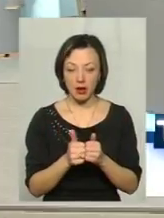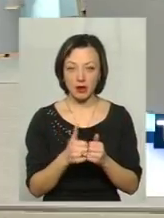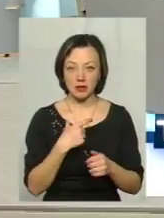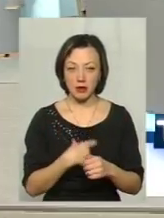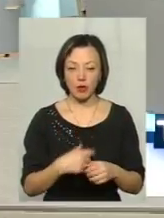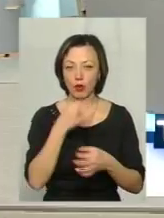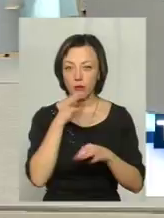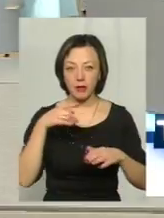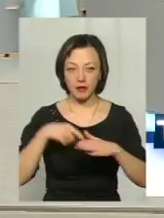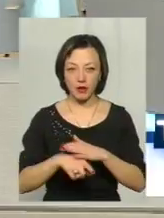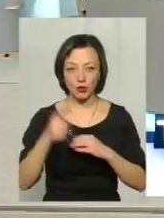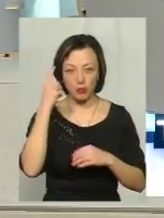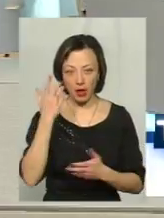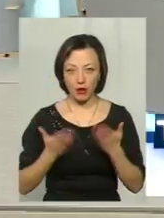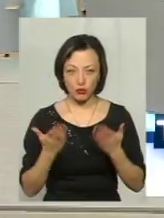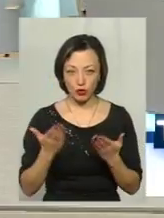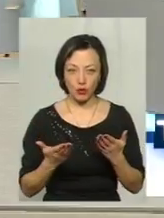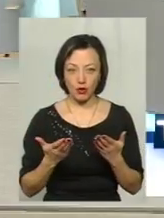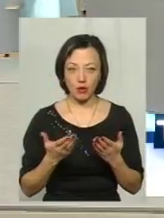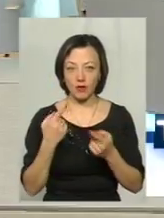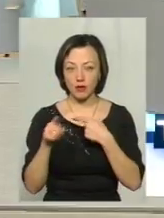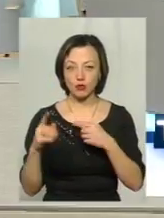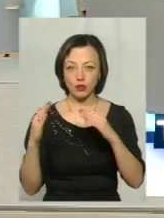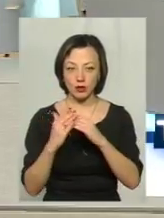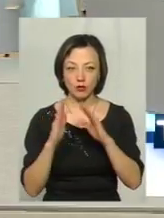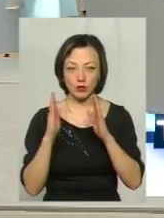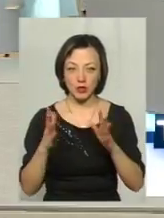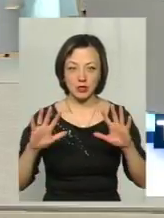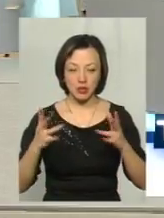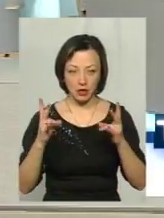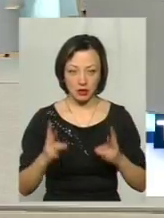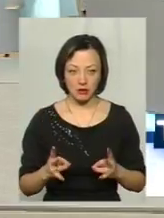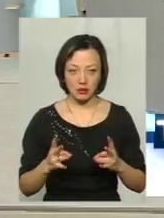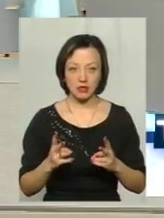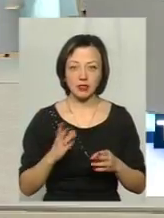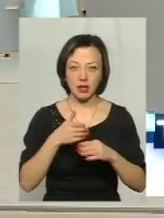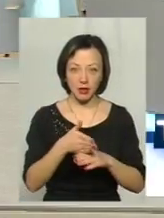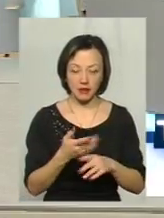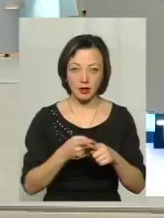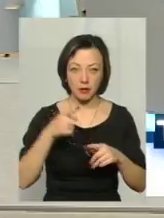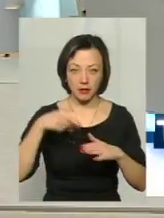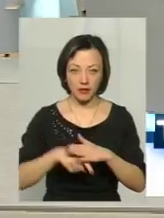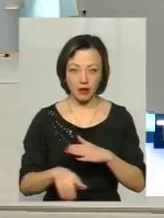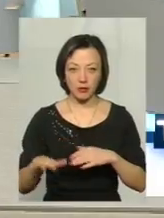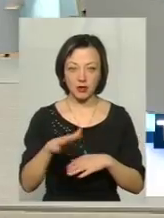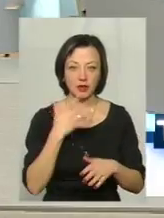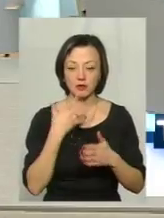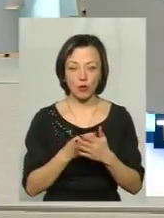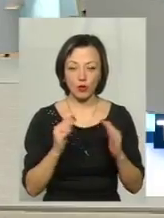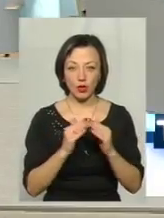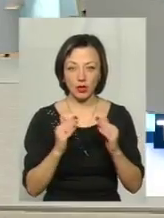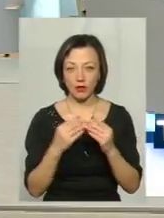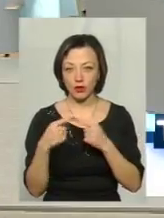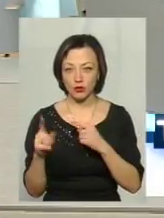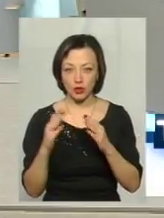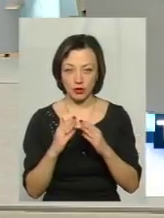любий підвал. Невже ви думаєте, якщо ви в іншому будинку будете і станеться, ви зайдете в це підвальне приміщення не в своєму будинку, а